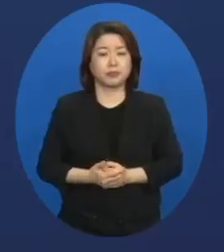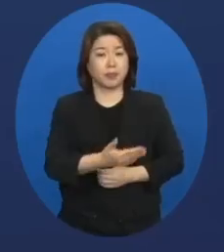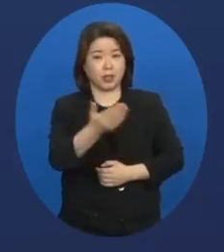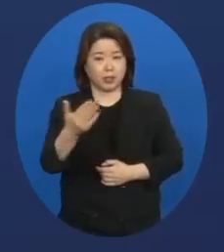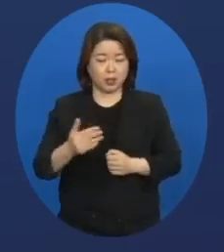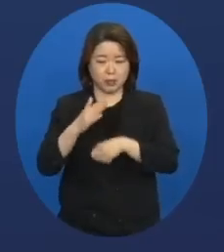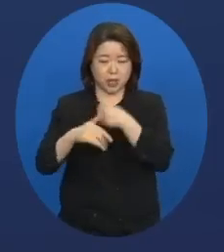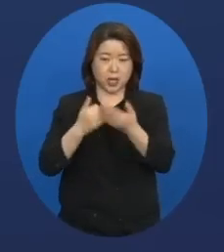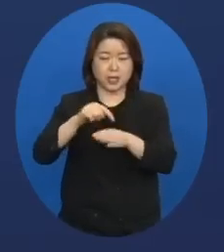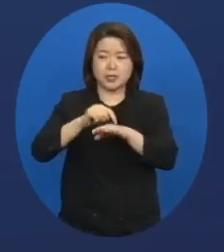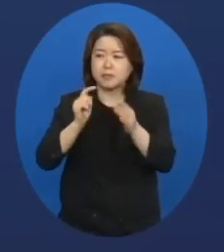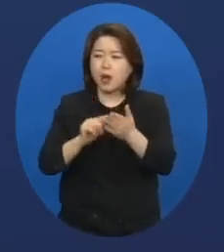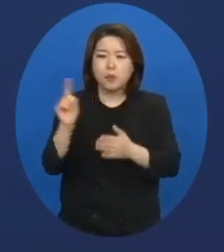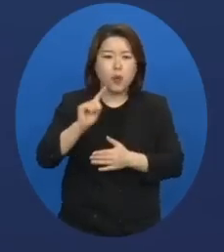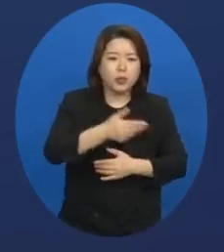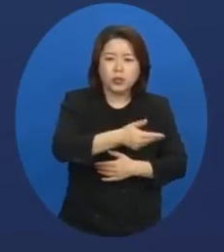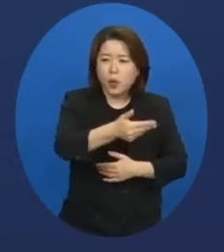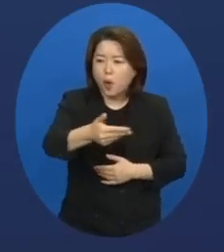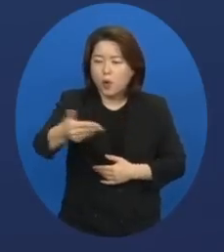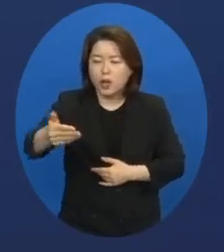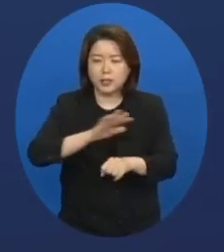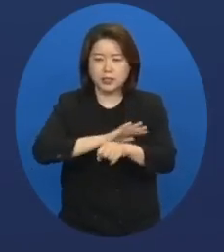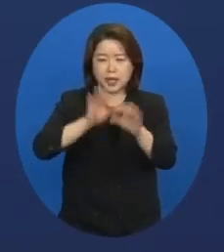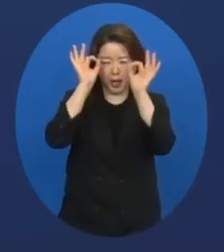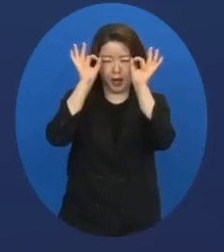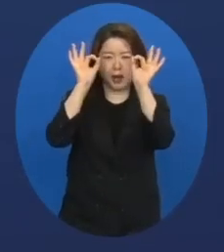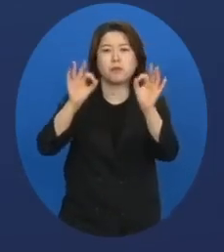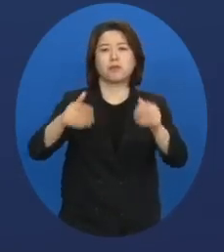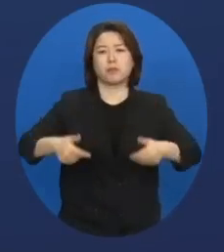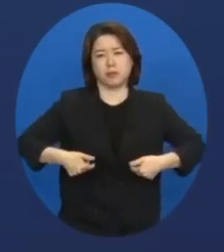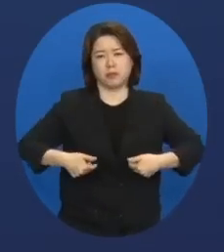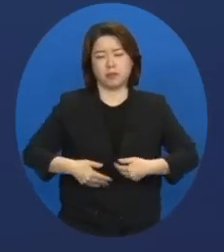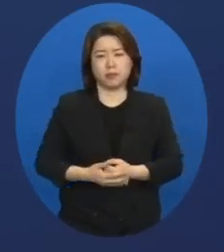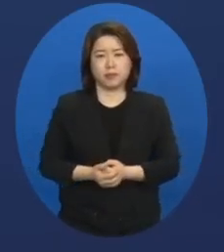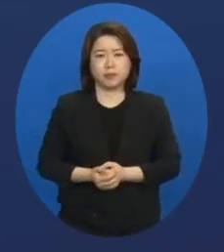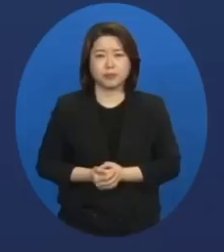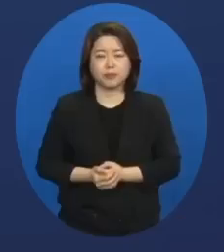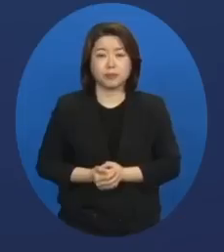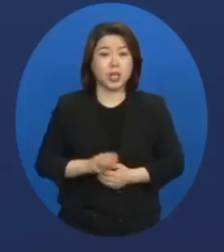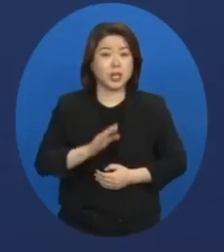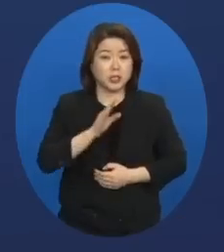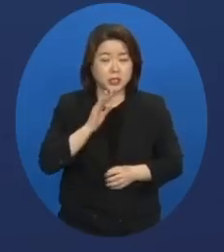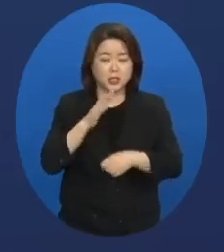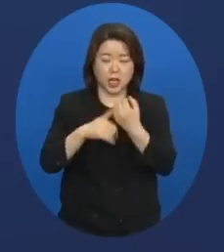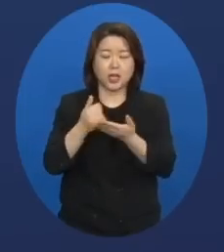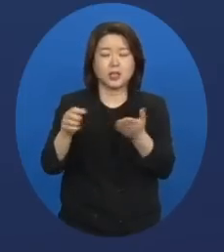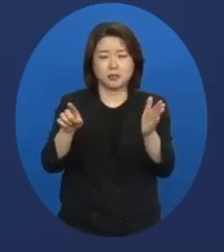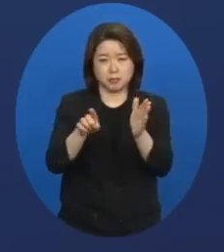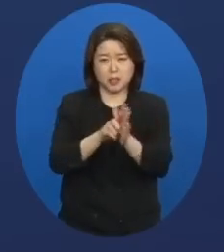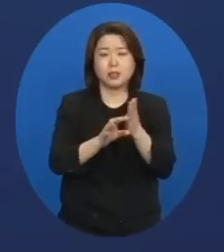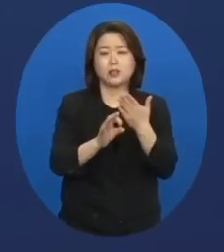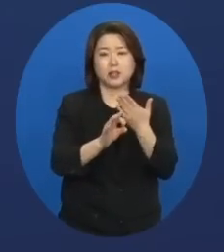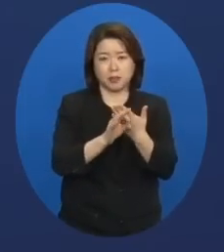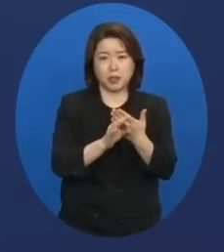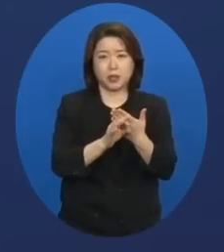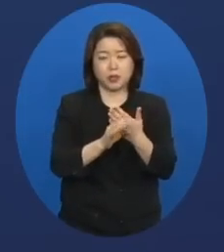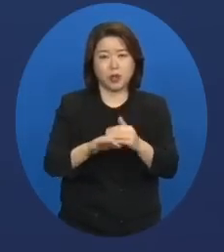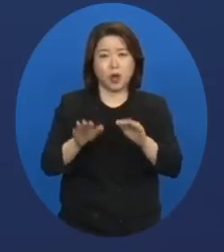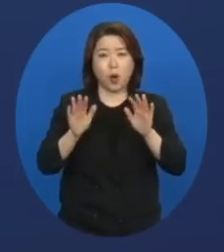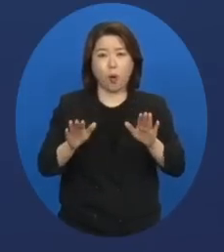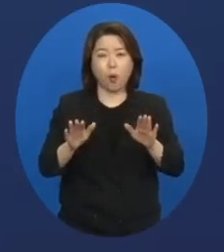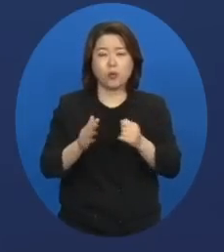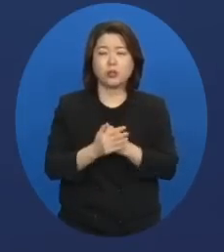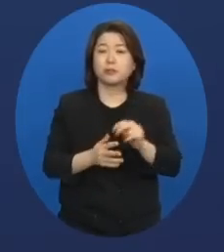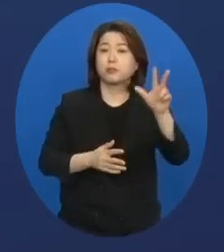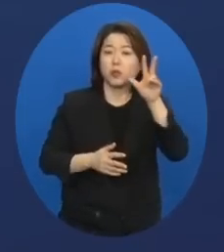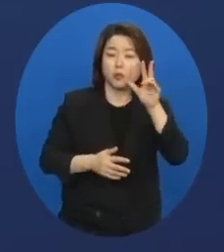여러분, 하나님의 마음이 어디로 흘러가는지를 잘 보셔야 합니다. 진짜 하나님을 믿는다면 오늘